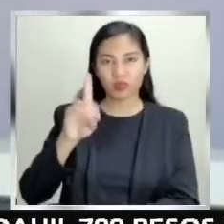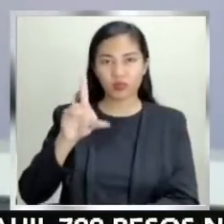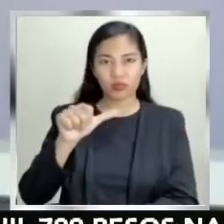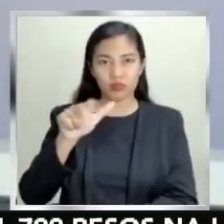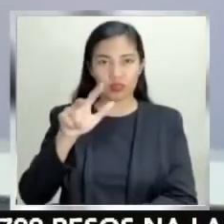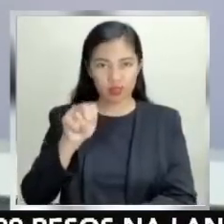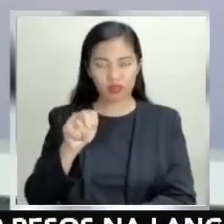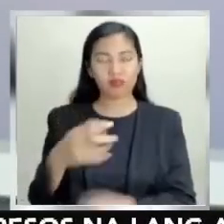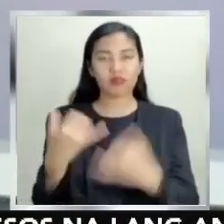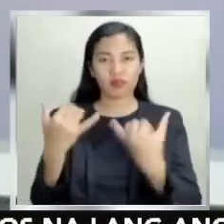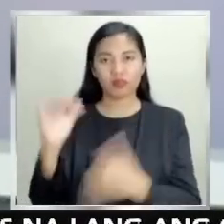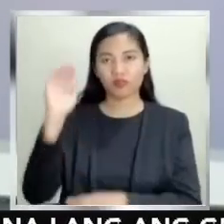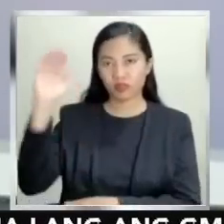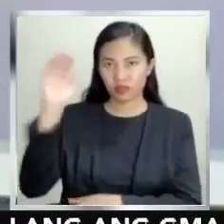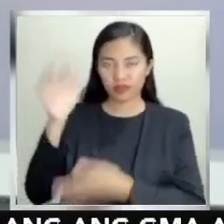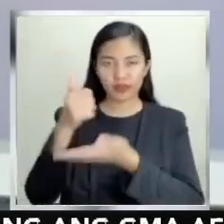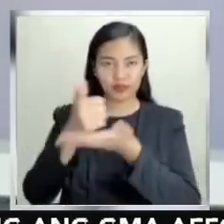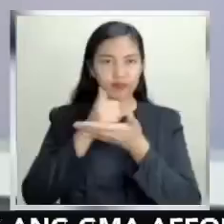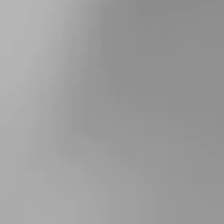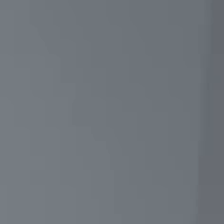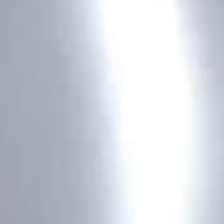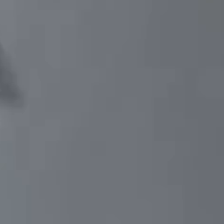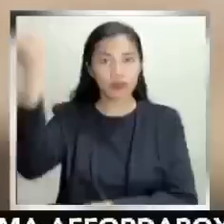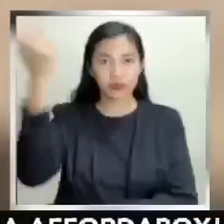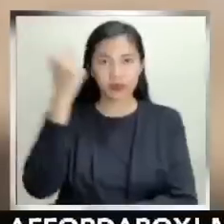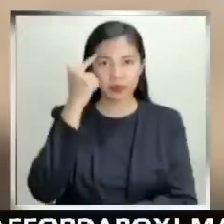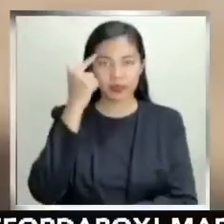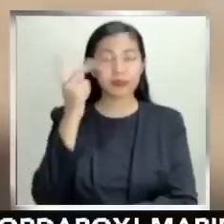gobyerno. At nakatutok si Rafi Tima.